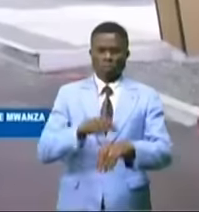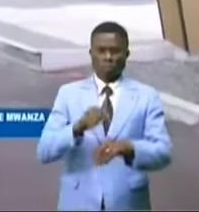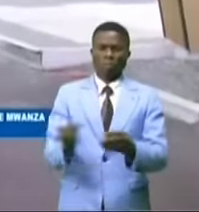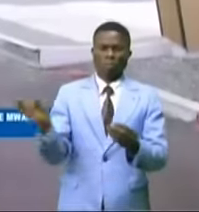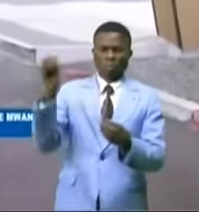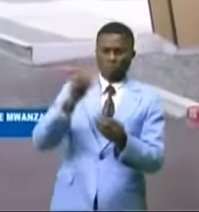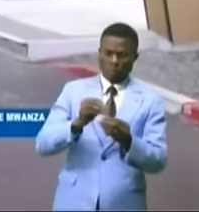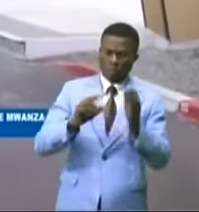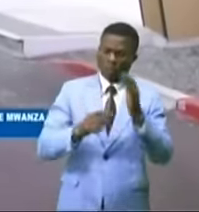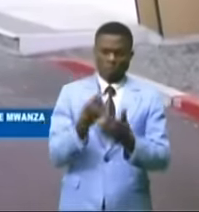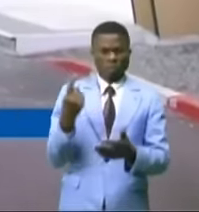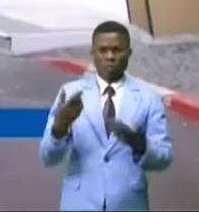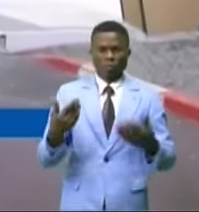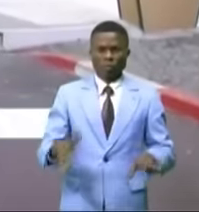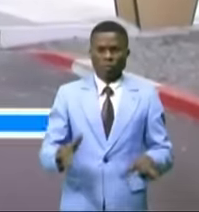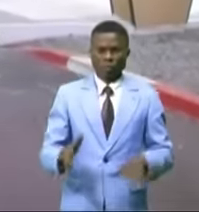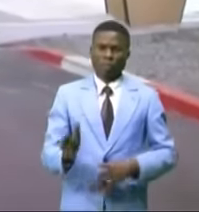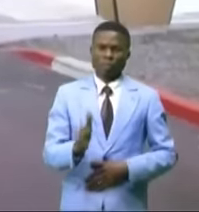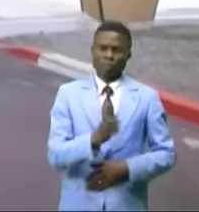une seule fois.